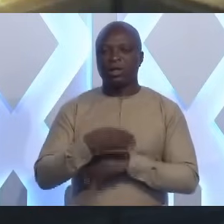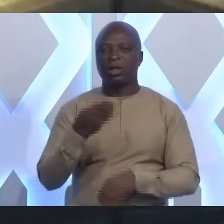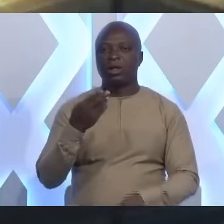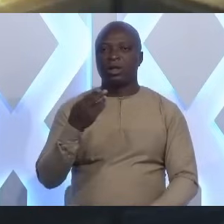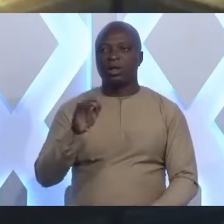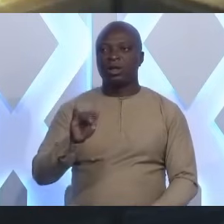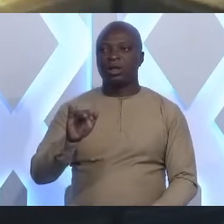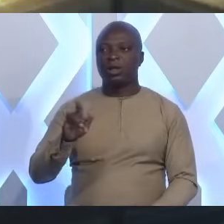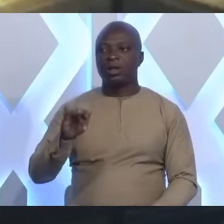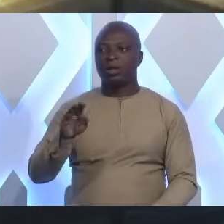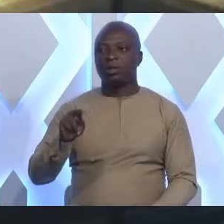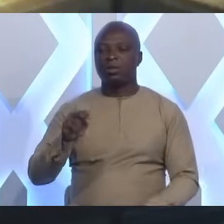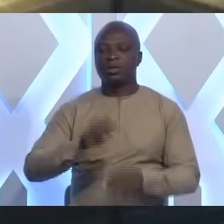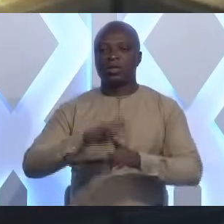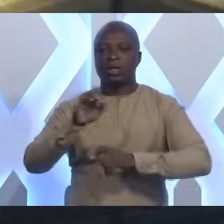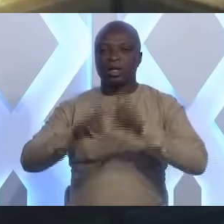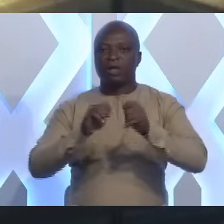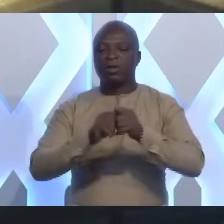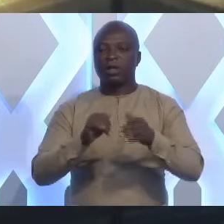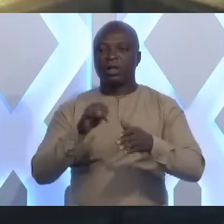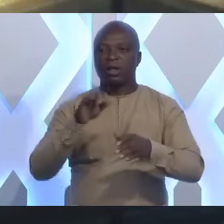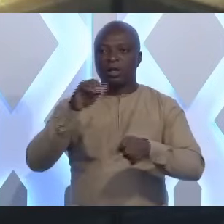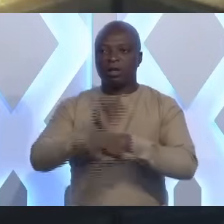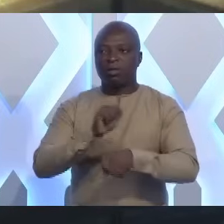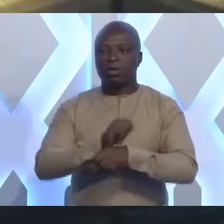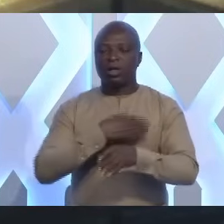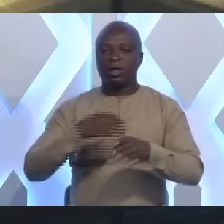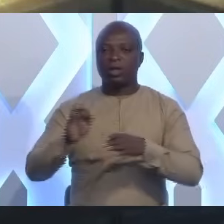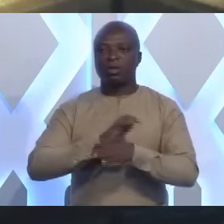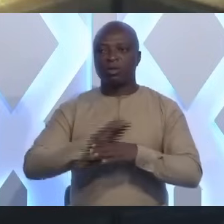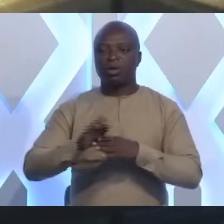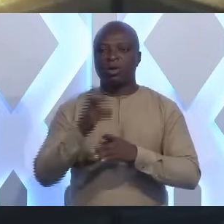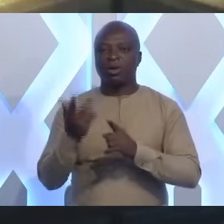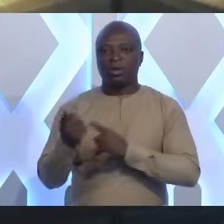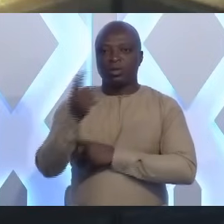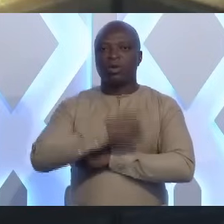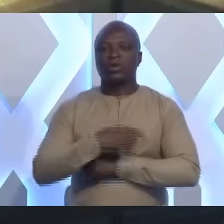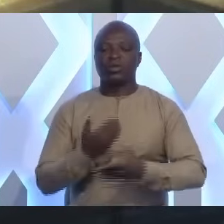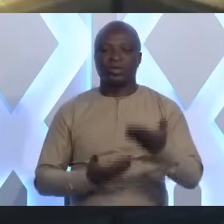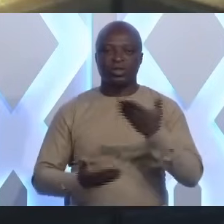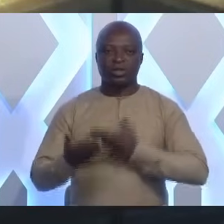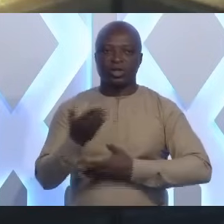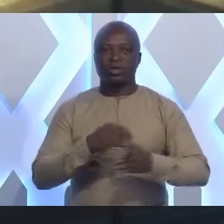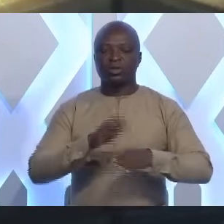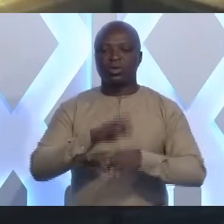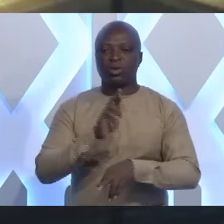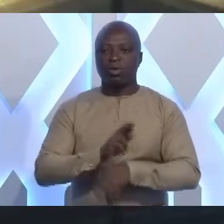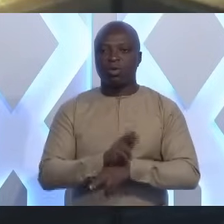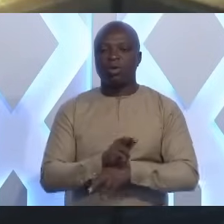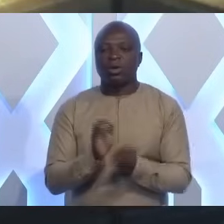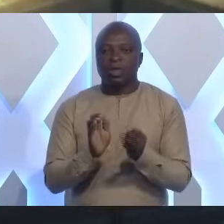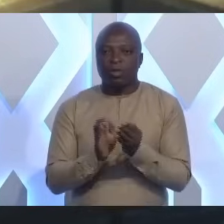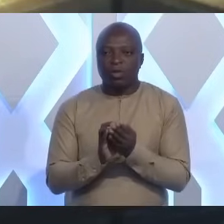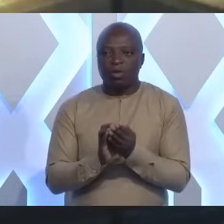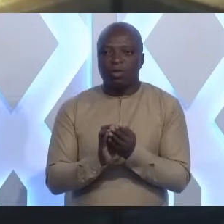les questions en lien avec l'emploi et l'entrepreneuriat. 3 jours d'échanges sur le rôle des micro,